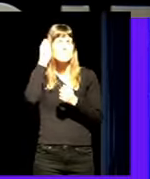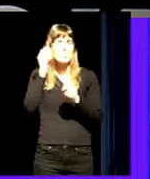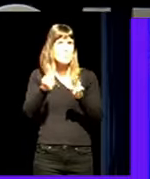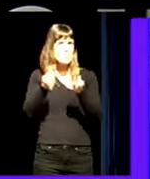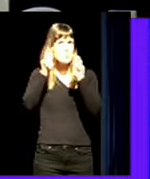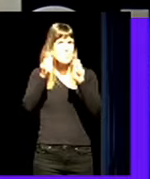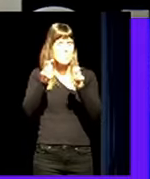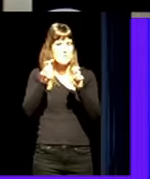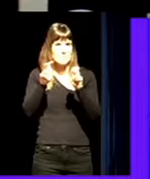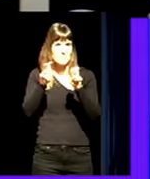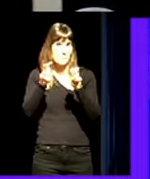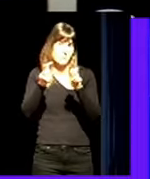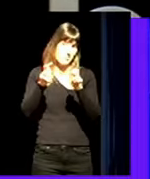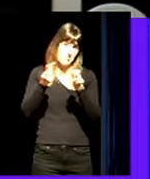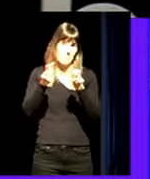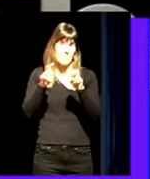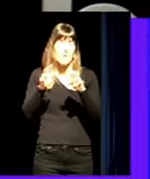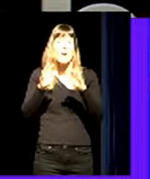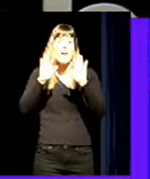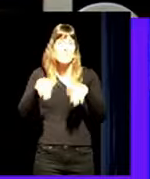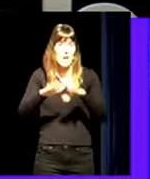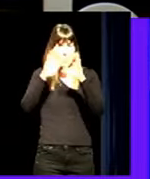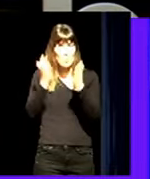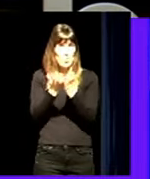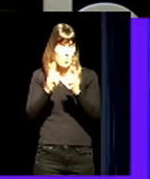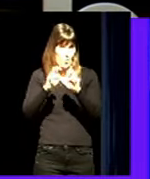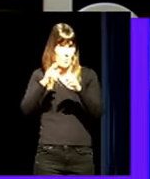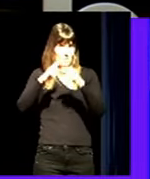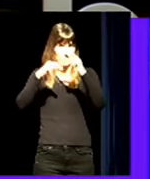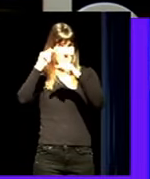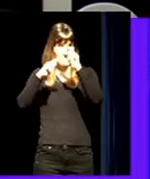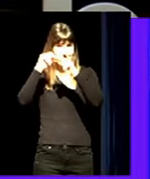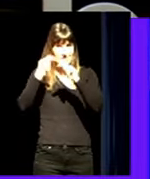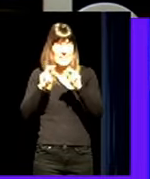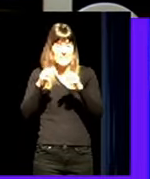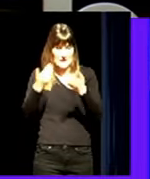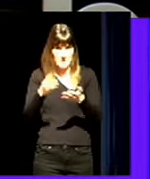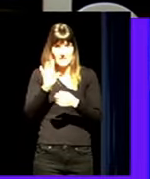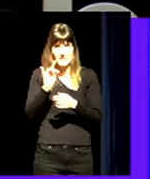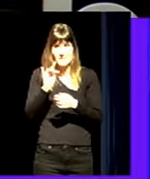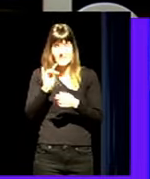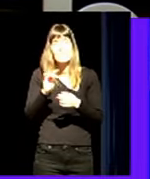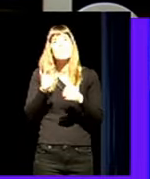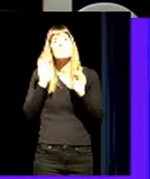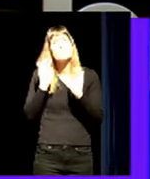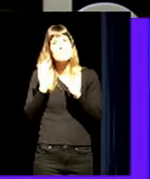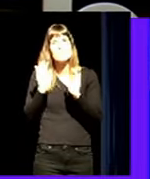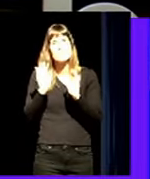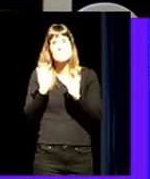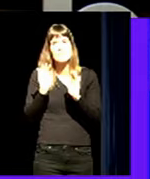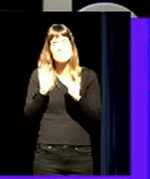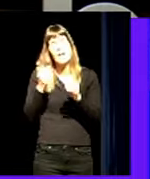mundu eraikin bat, berri bat eraiki egingo gabeko bezala. Eta, klaro, nik beti da, bueno, baina, jo, ipiniko gara,